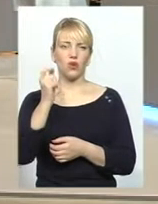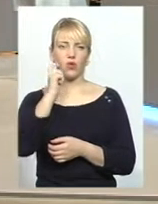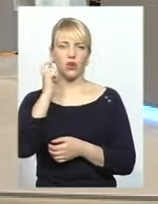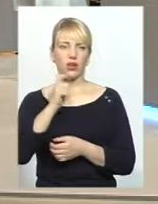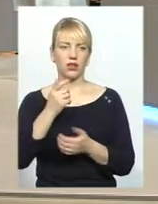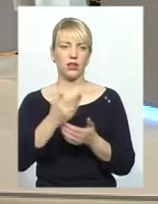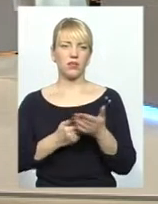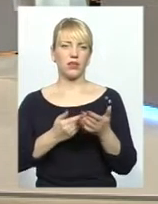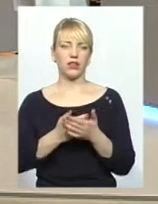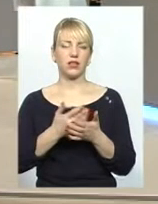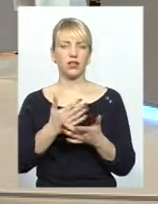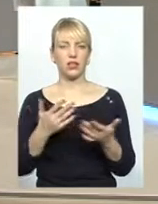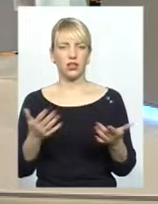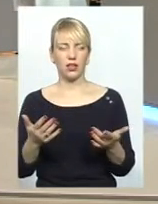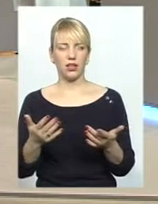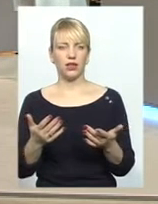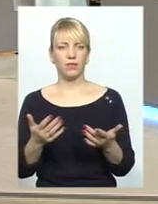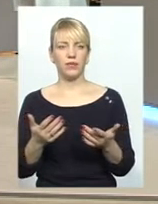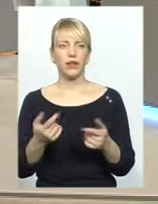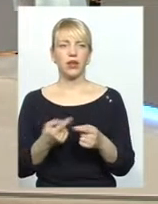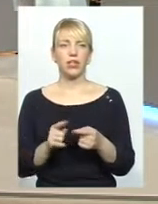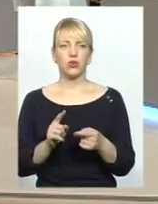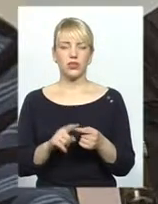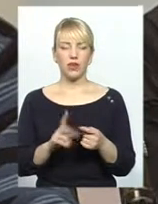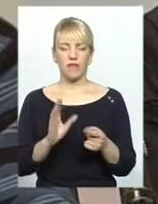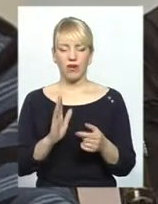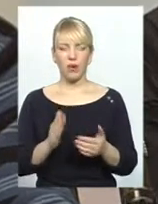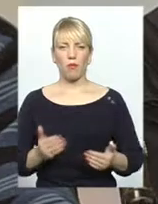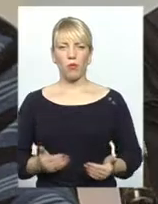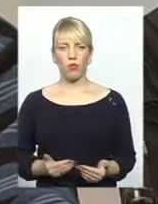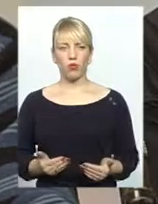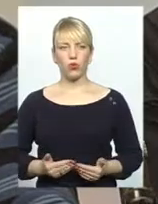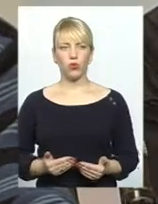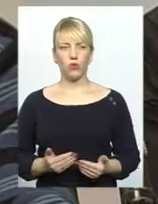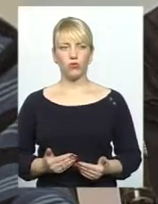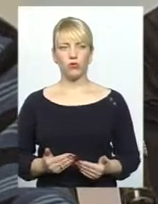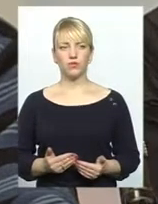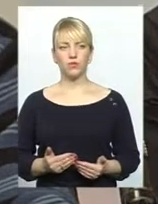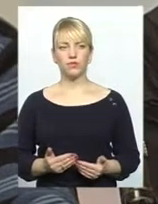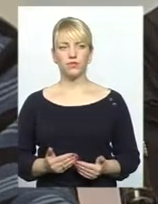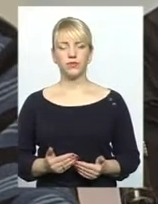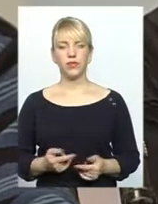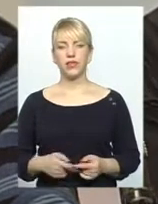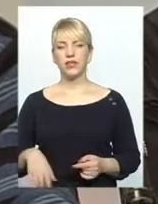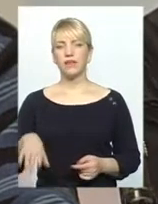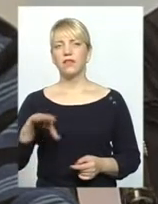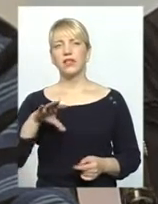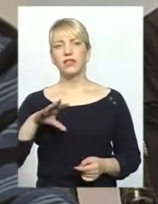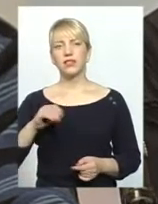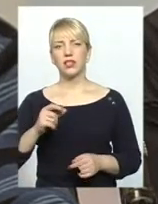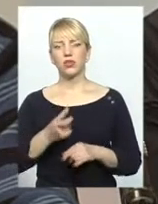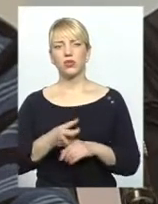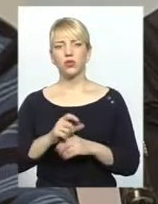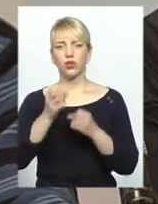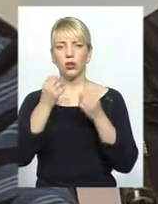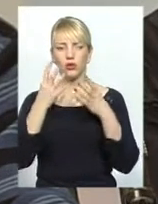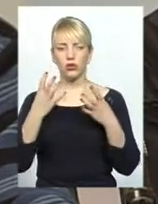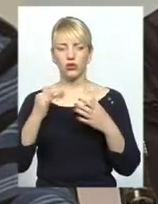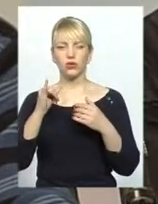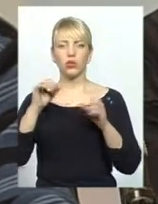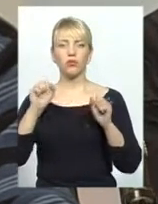і так далі. Тобто це в побутовому житті, ну, це все дуже хорошо і, можна